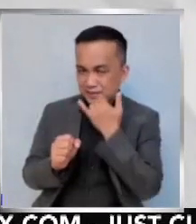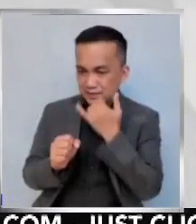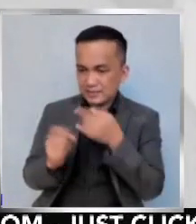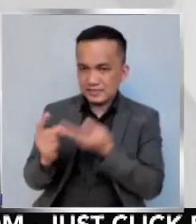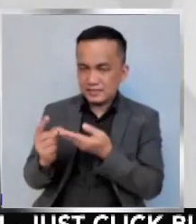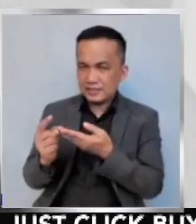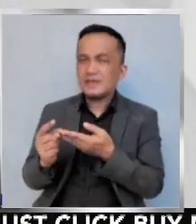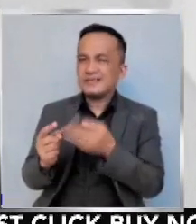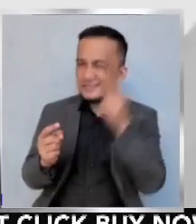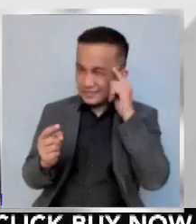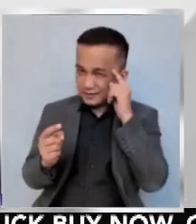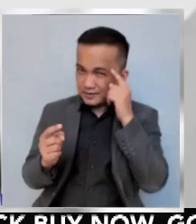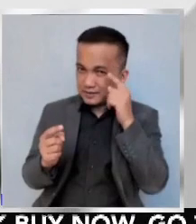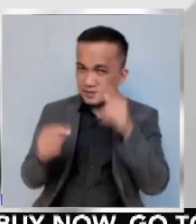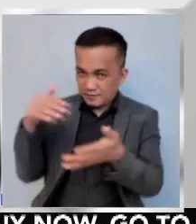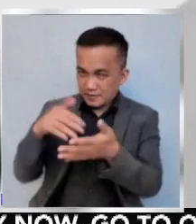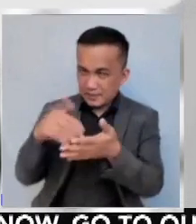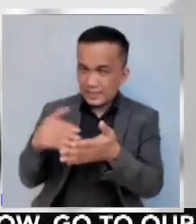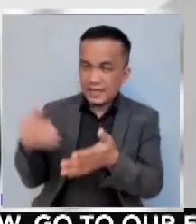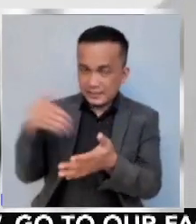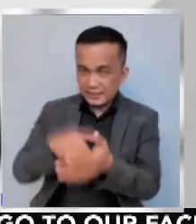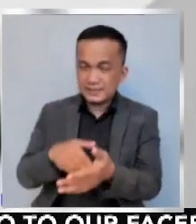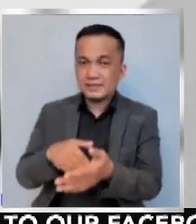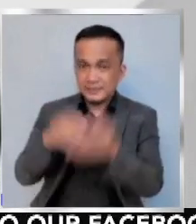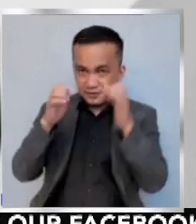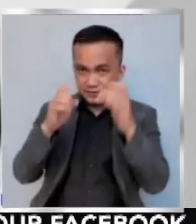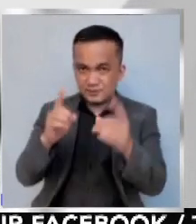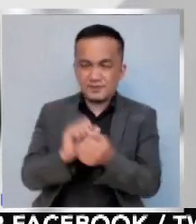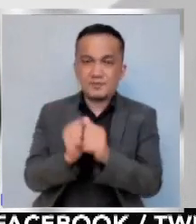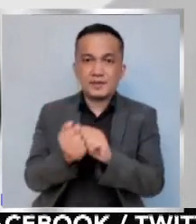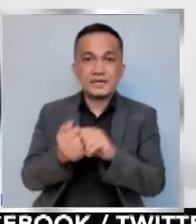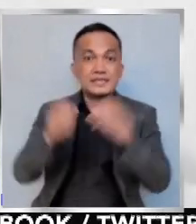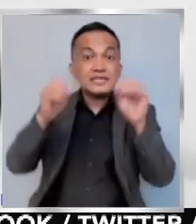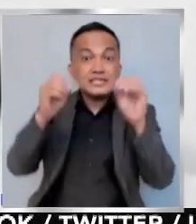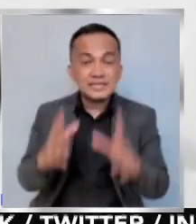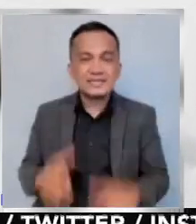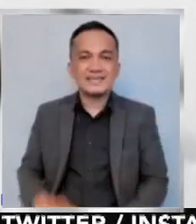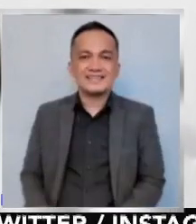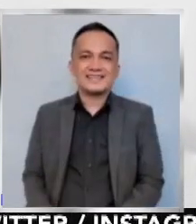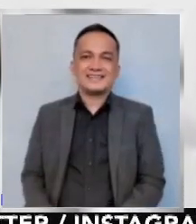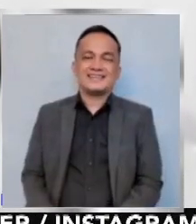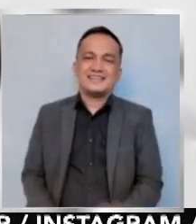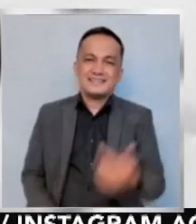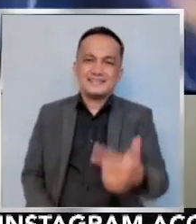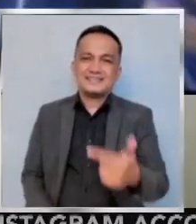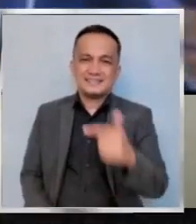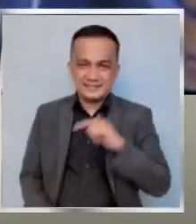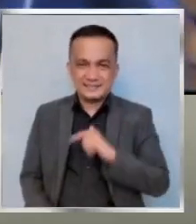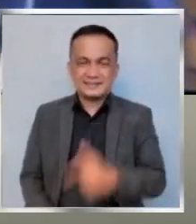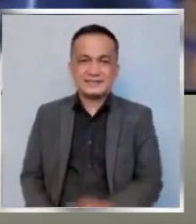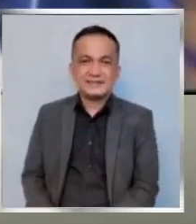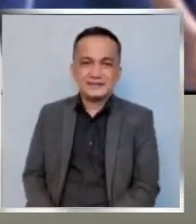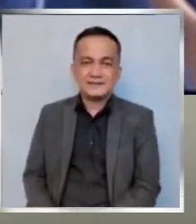ng education para naman maging guro. Oscar Oida, Nakatutok, 24 Oras.